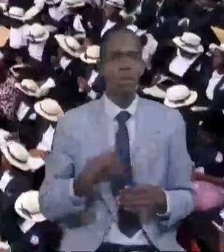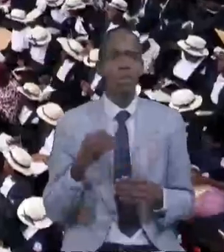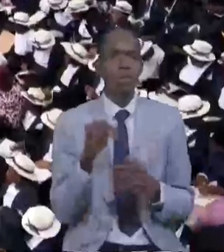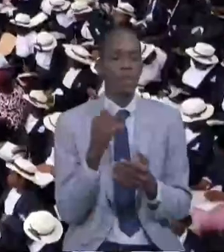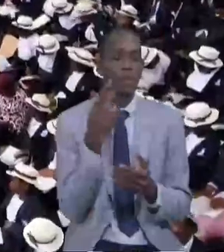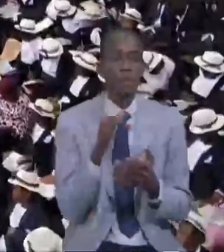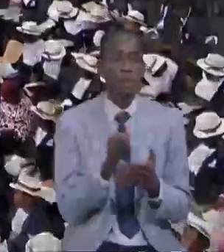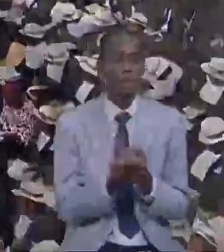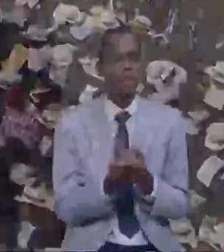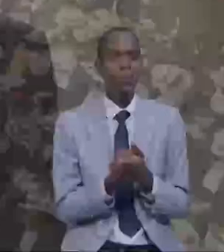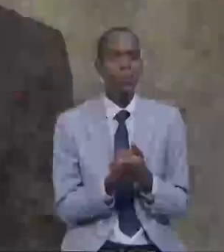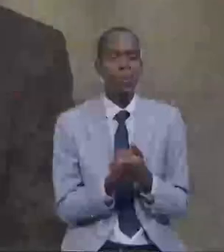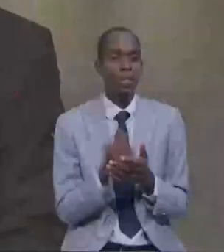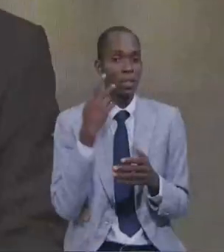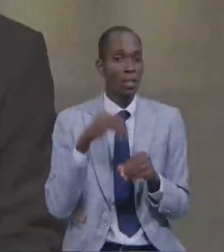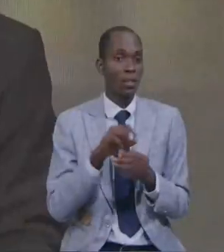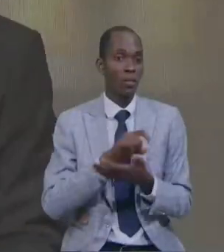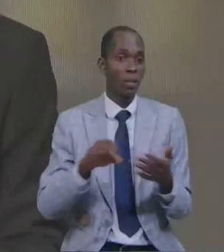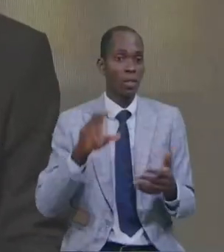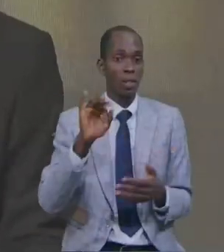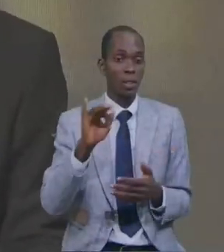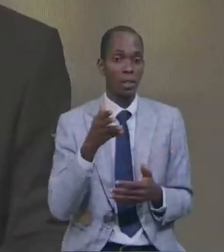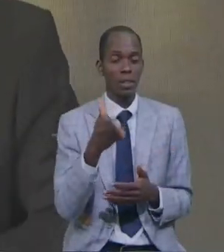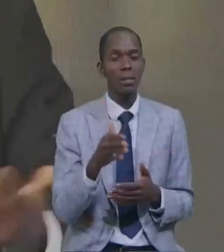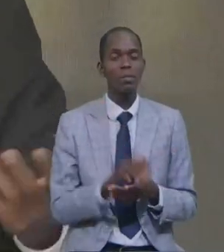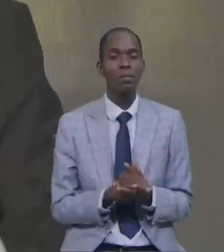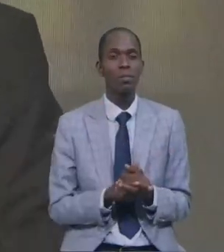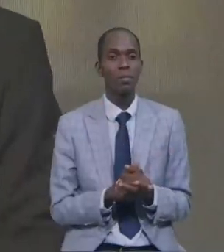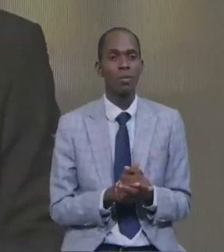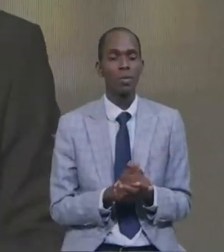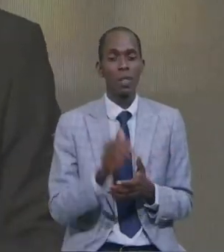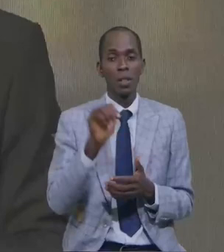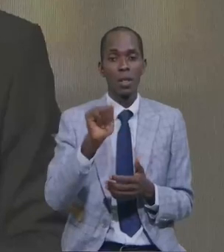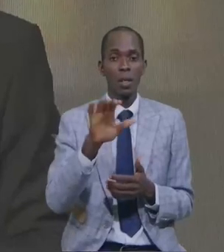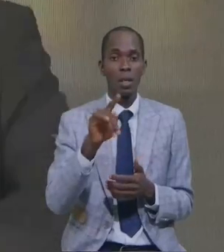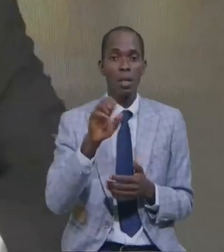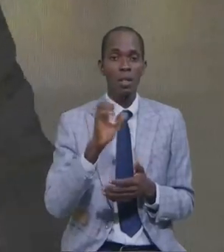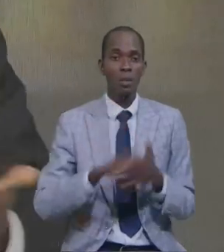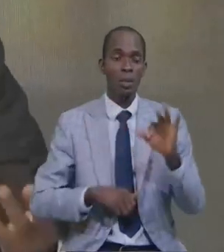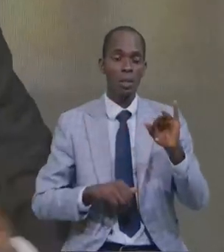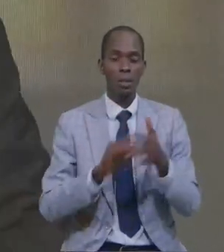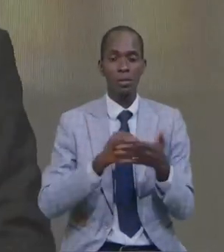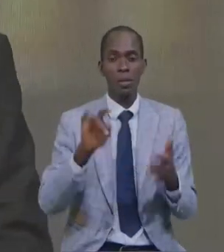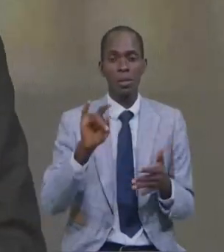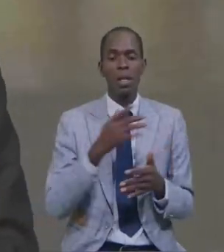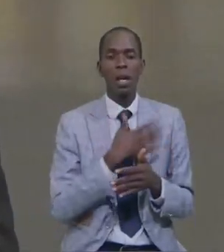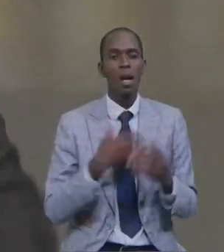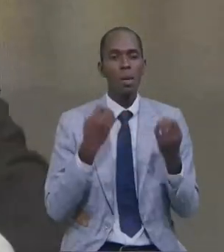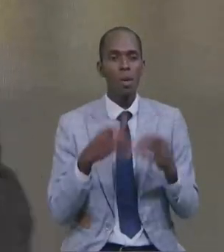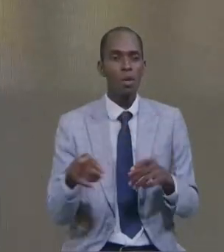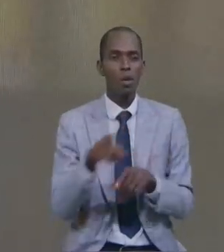Plusieurs de ceux-là qui avaient pratiqué les arts magiques, les objets démoniaques, les